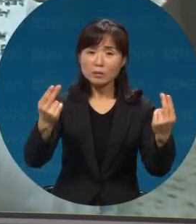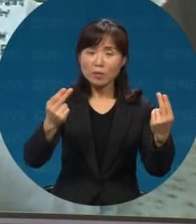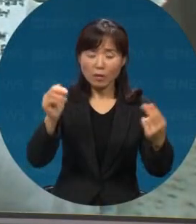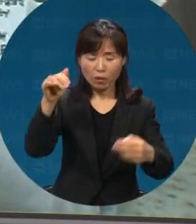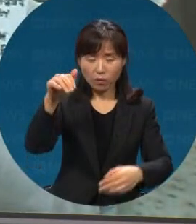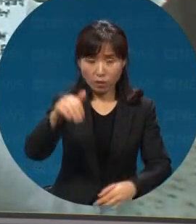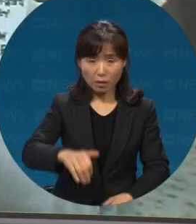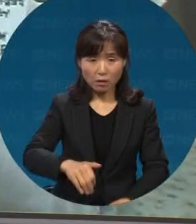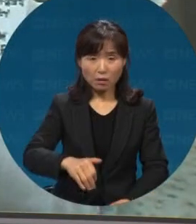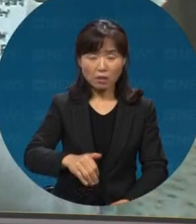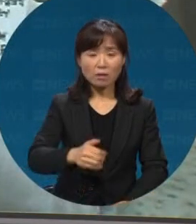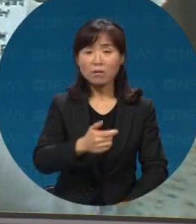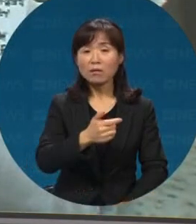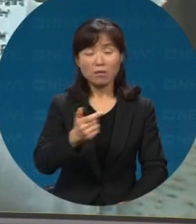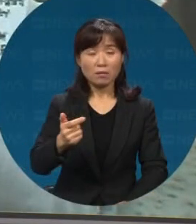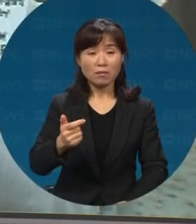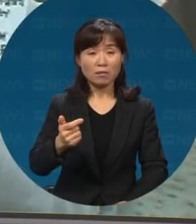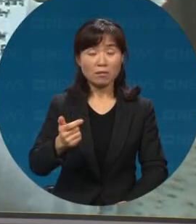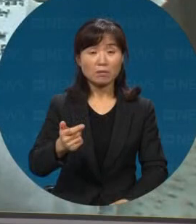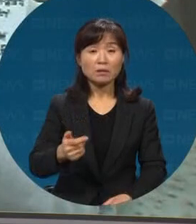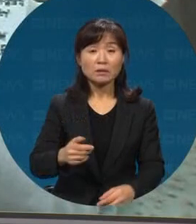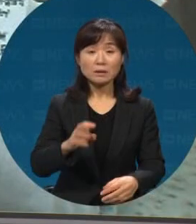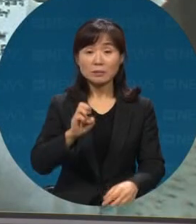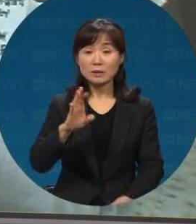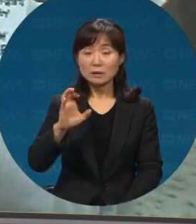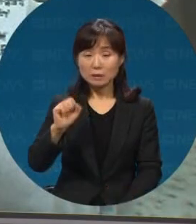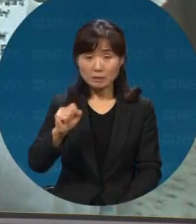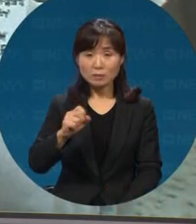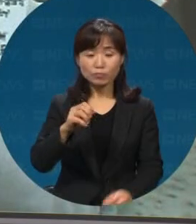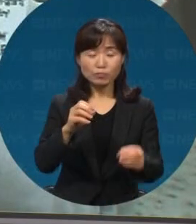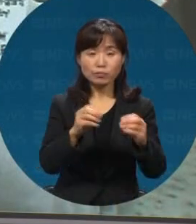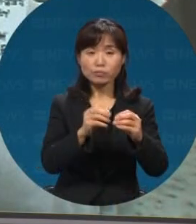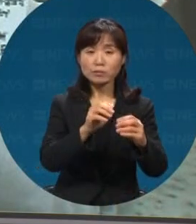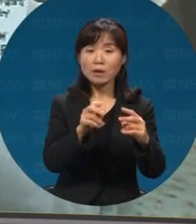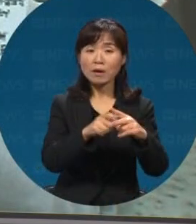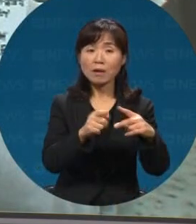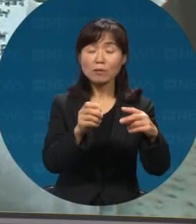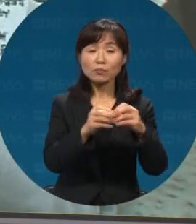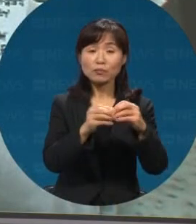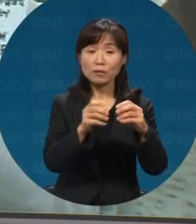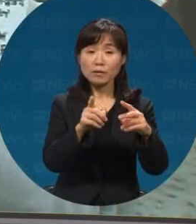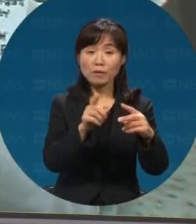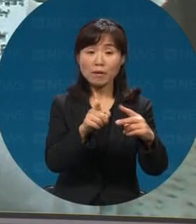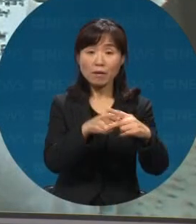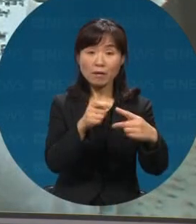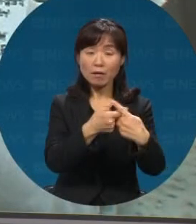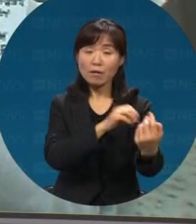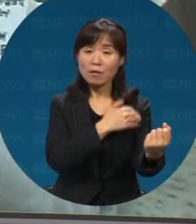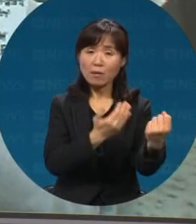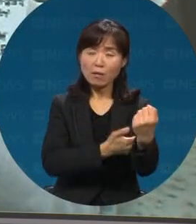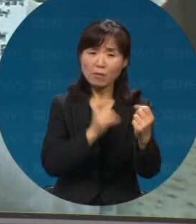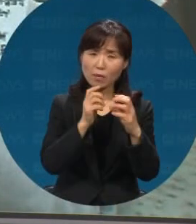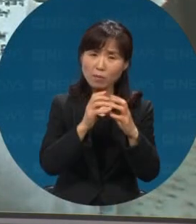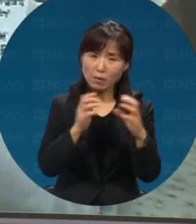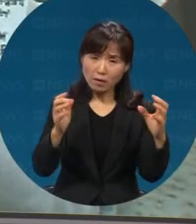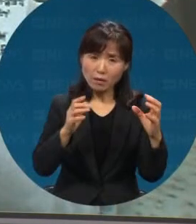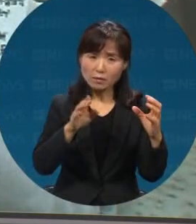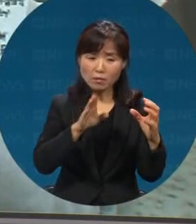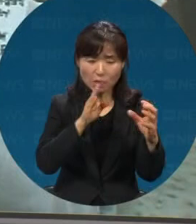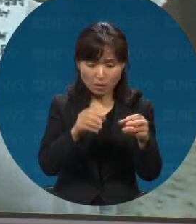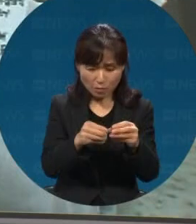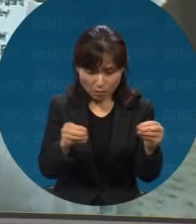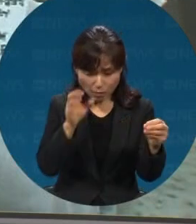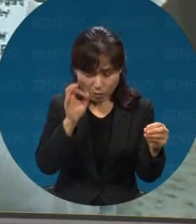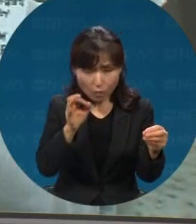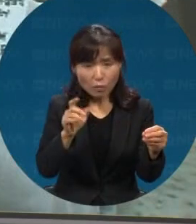커진 요즘 이베스 뉴스는 이런 문해력 논란에서 우리가 진짜 살펴봐야 할 문제는 무엇이고 학교 교육은이